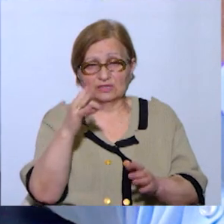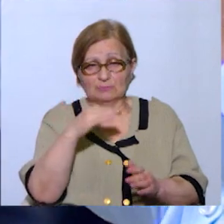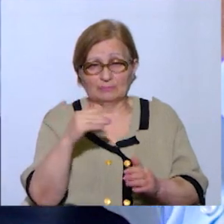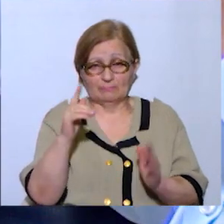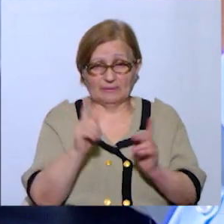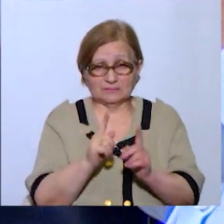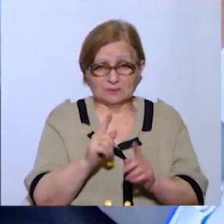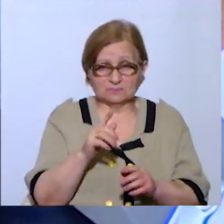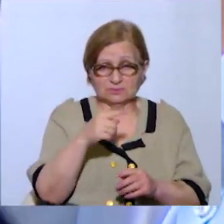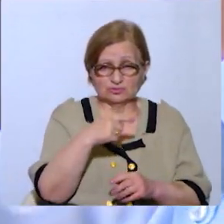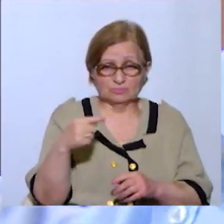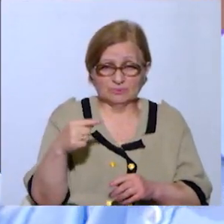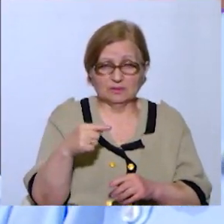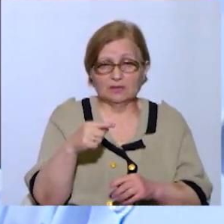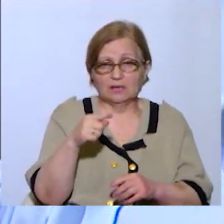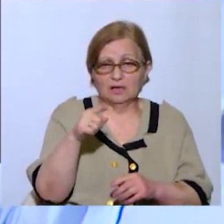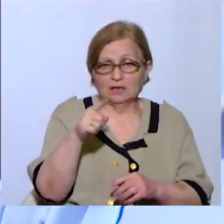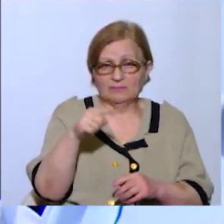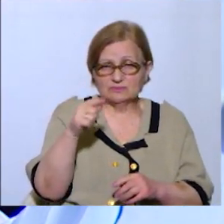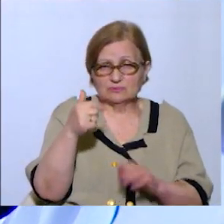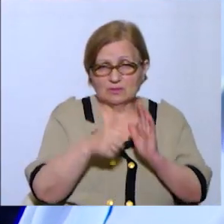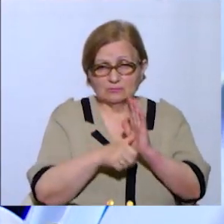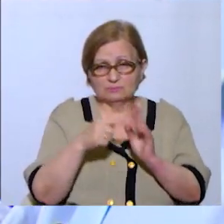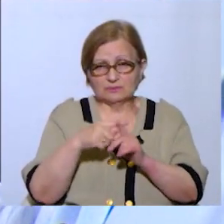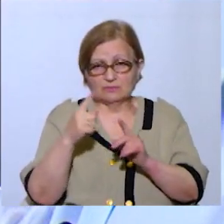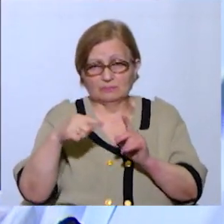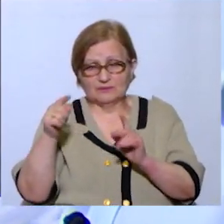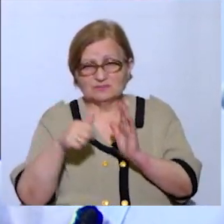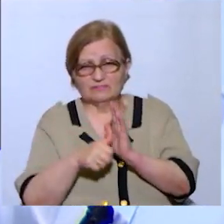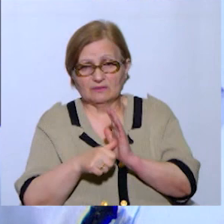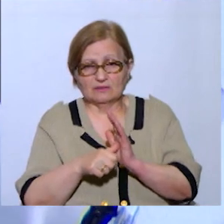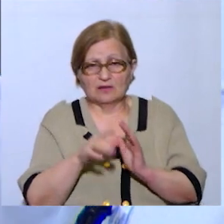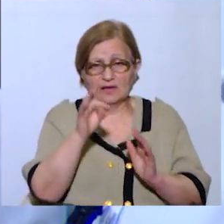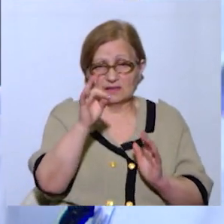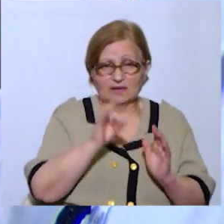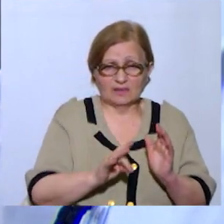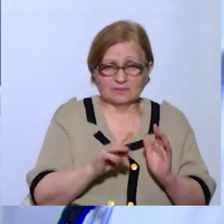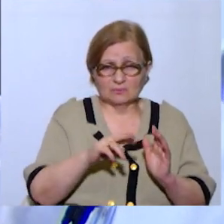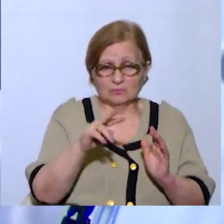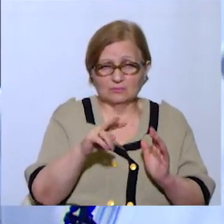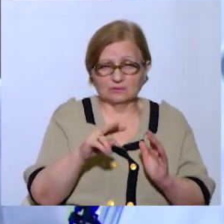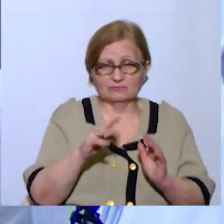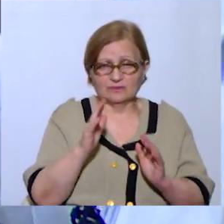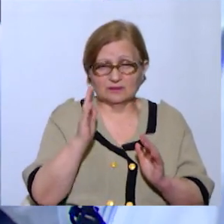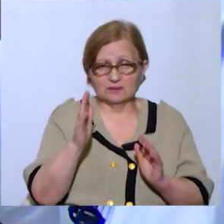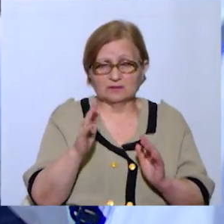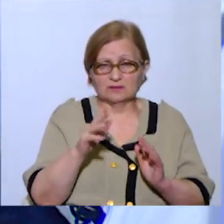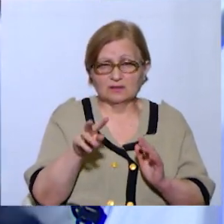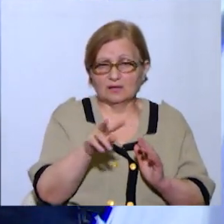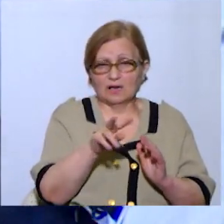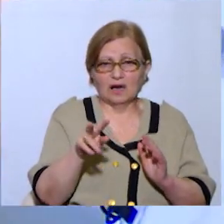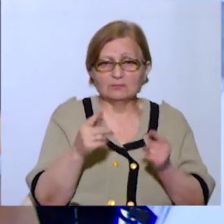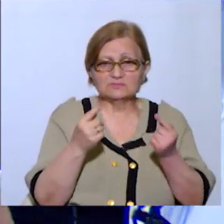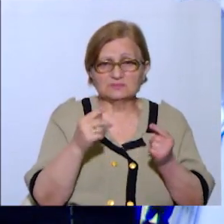არის ფესვი 3-ს პლუს ფესვი 6. შესაბამისად ერების რადიუსების შეფარდება იქნება ამ სიდიდის